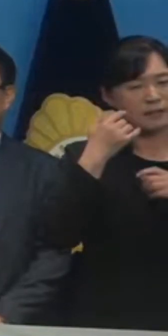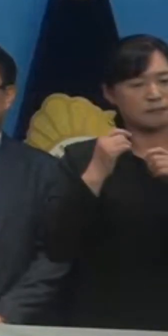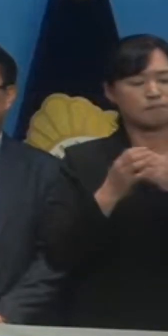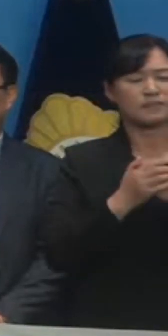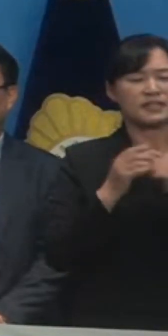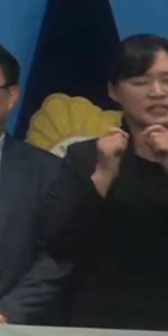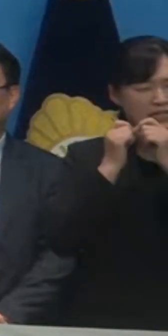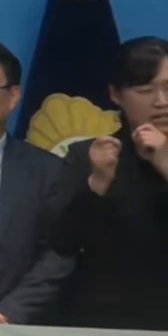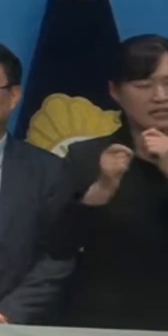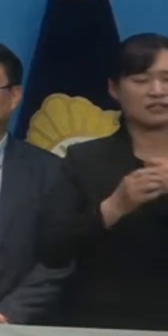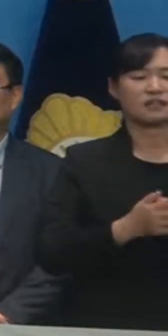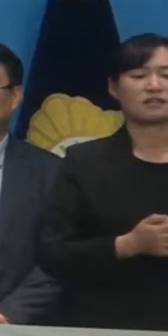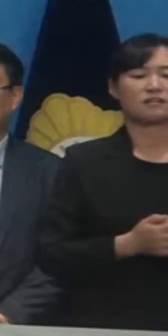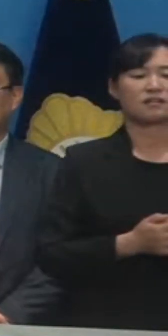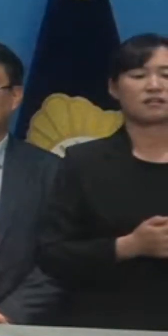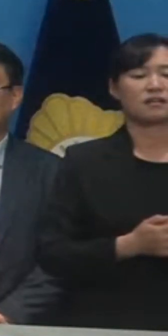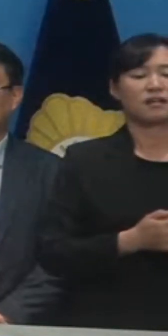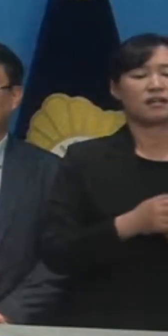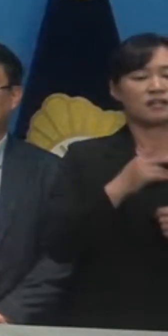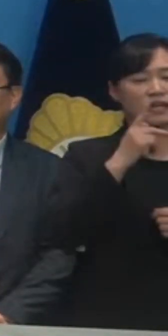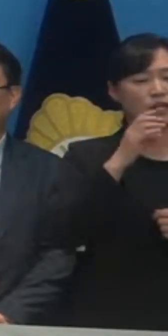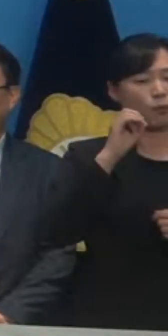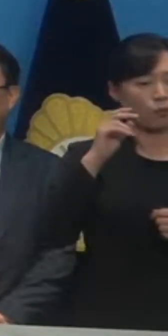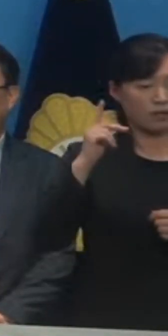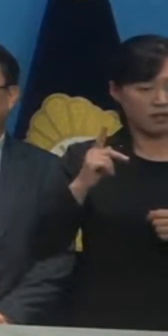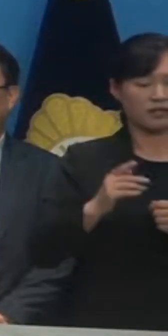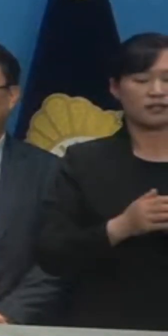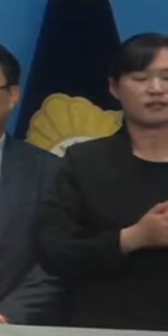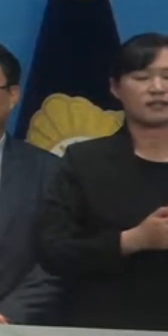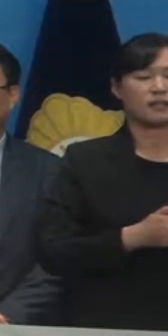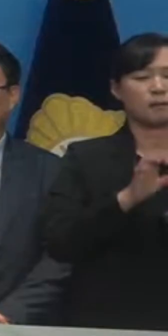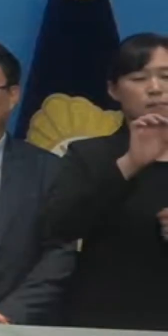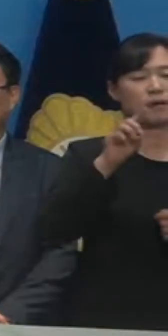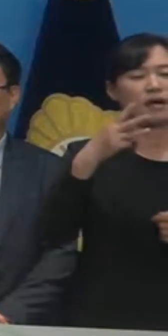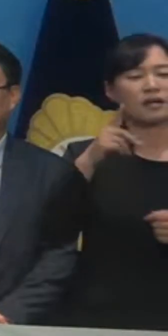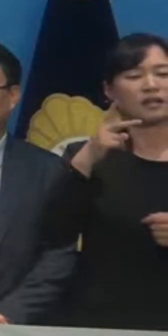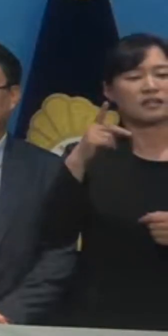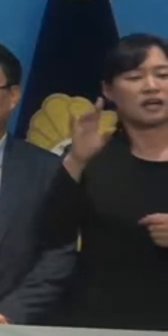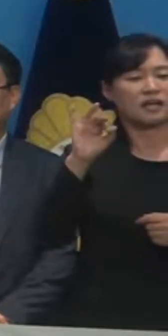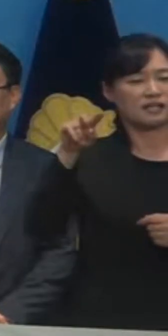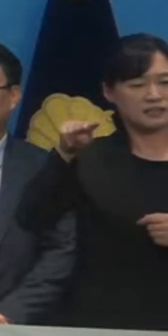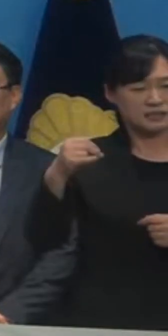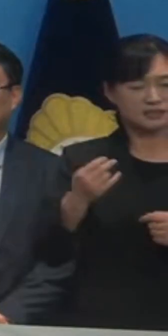ICC 인터코인 캐피털, KOK, 코인파크, 파라다이스,